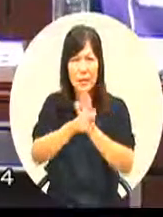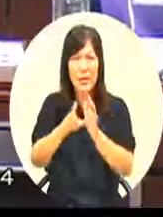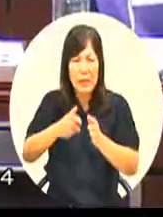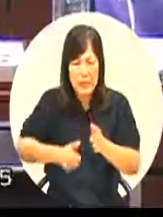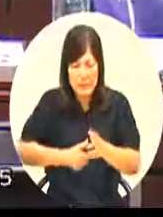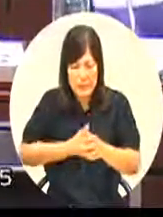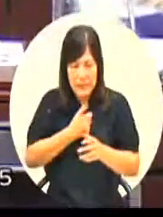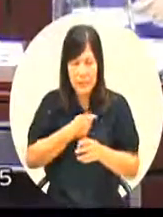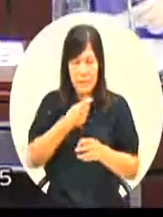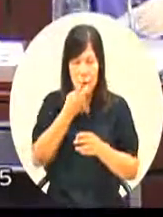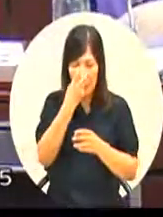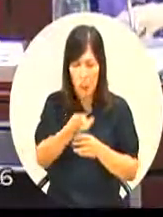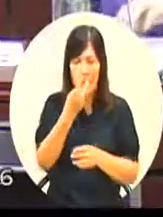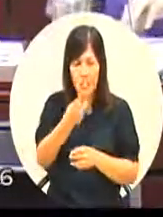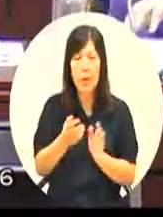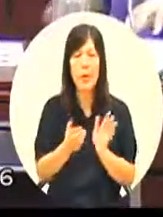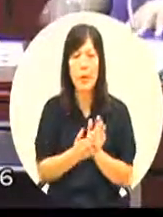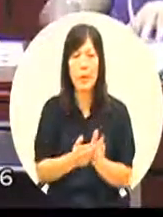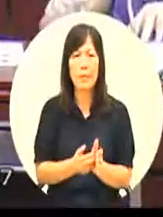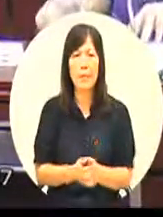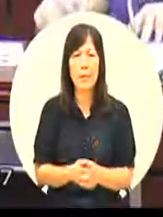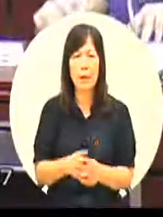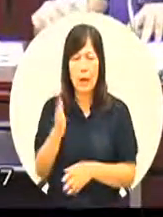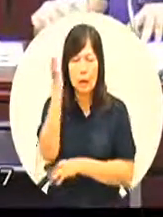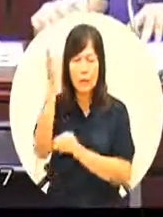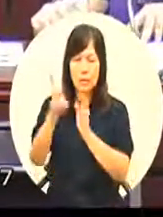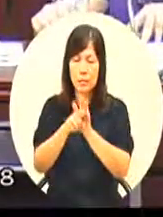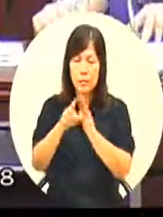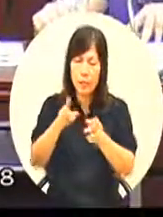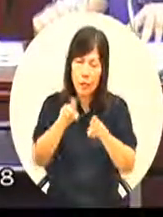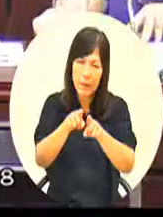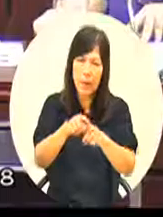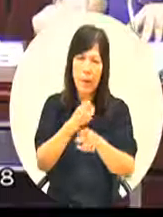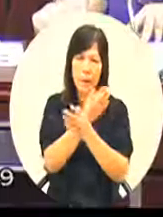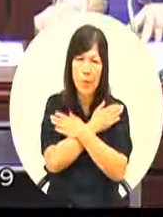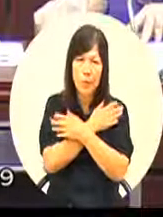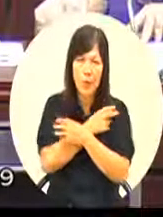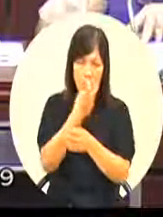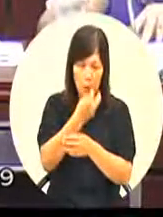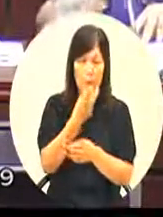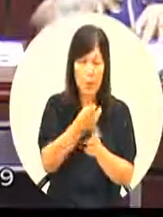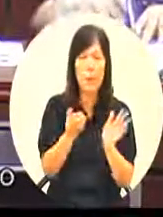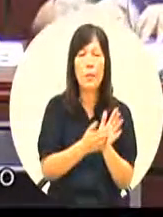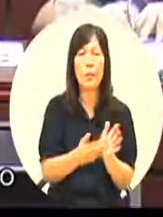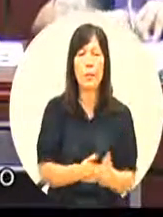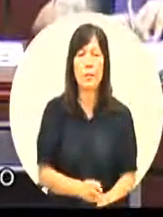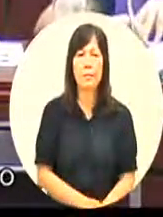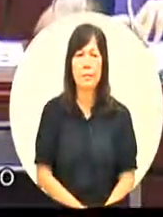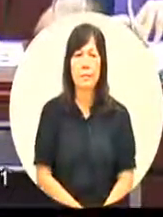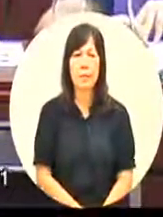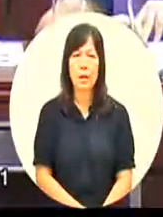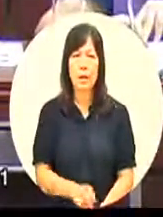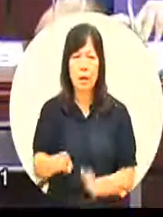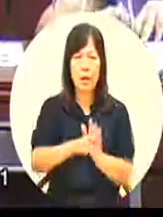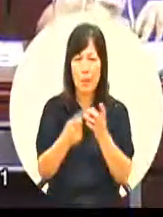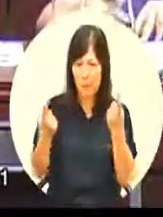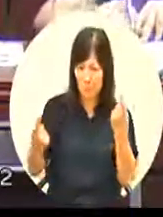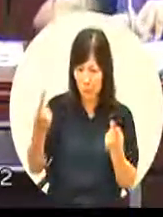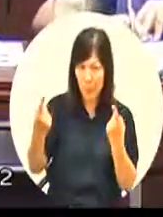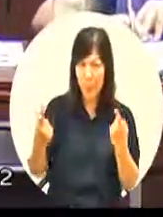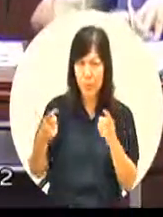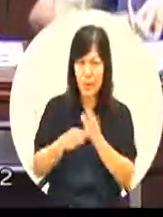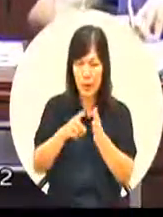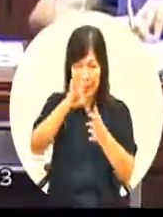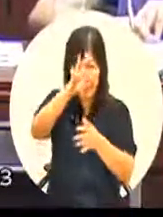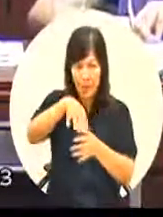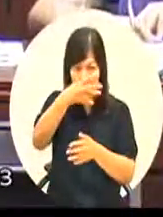地去走访了我们的公幼非营利幼儿园还有我们的私立幼儿园哦，所以你们做出来的这个比较表